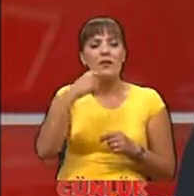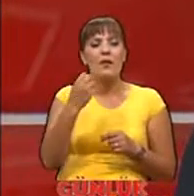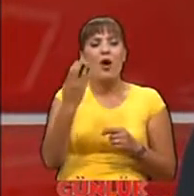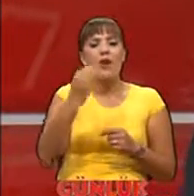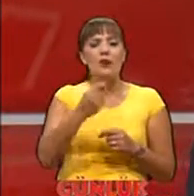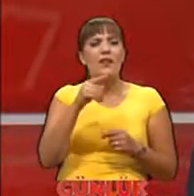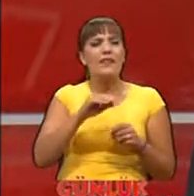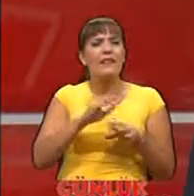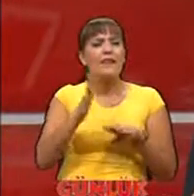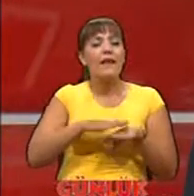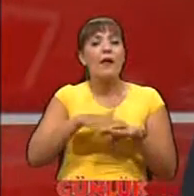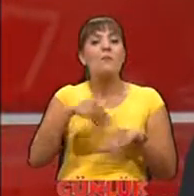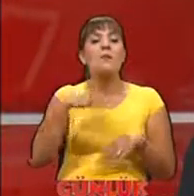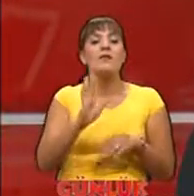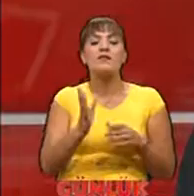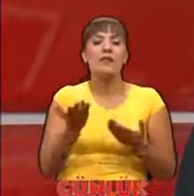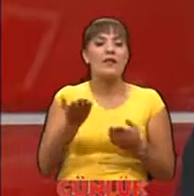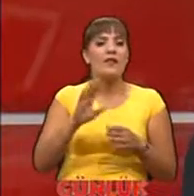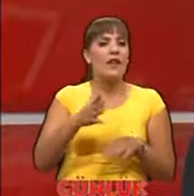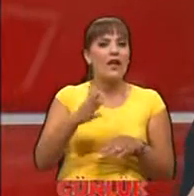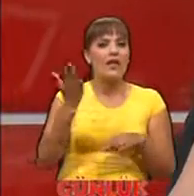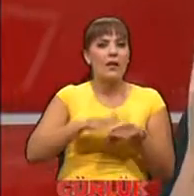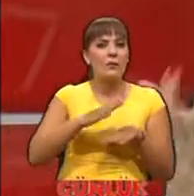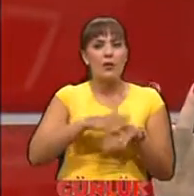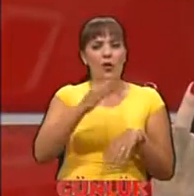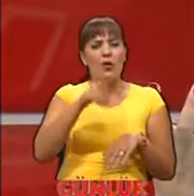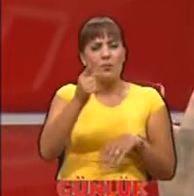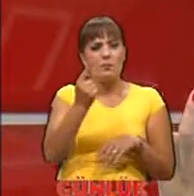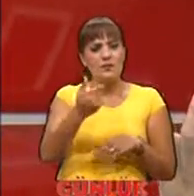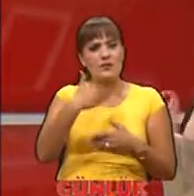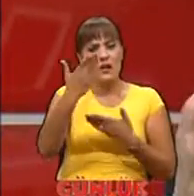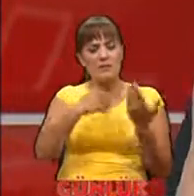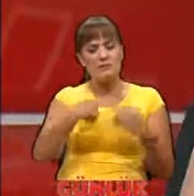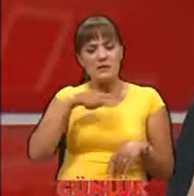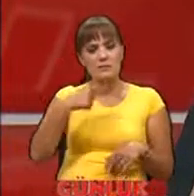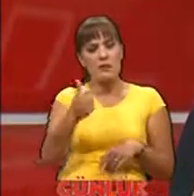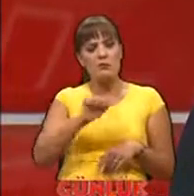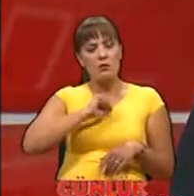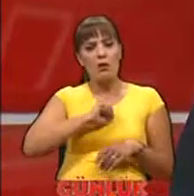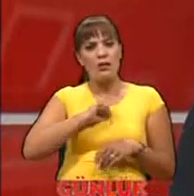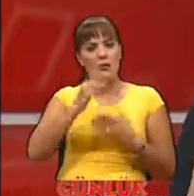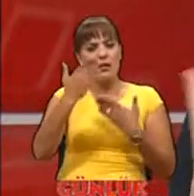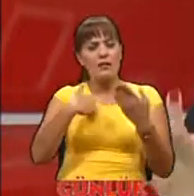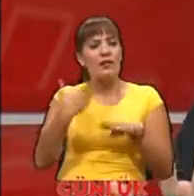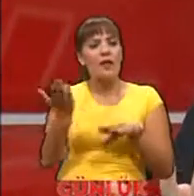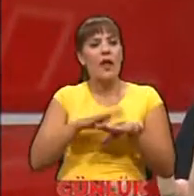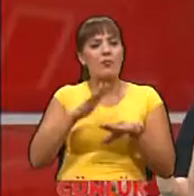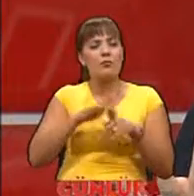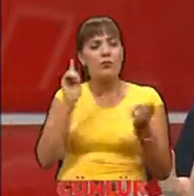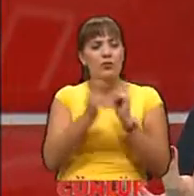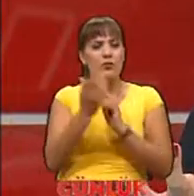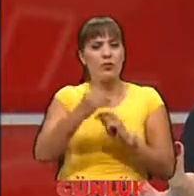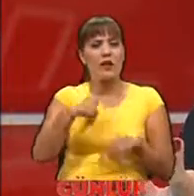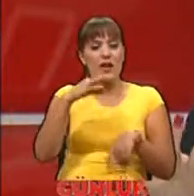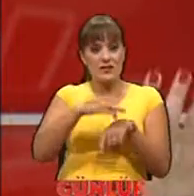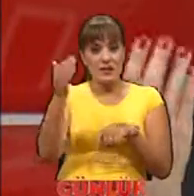deyip geçmeyelim. Yani ne yapmazsak ya da ne yaparsak oluşuyor onu biraz dramatize edin bizi. Ürkütün bizi böyle bir anlatın. Biz ne yapıyoruz ya o hale geliyoruz. Hasta